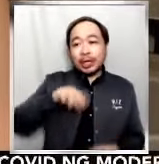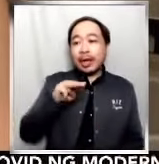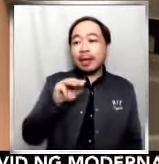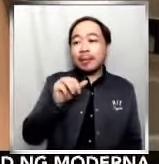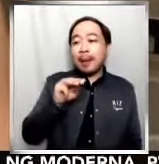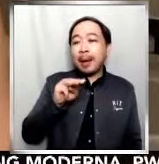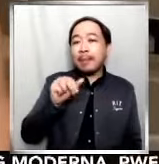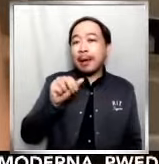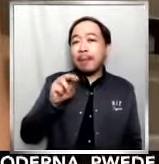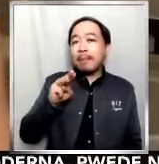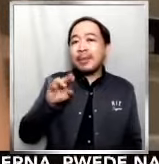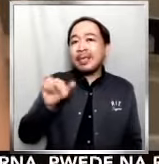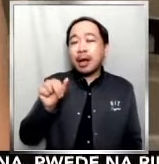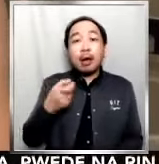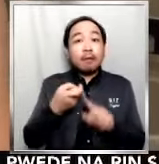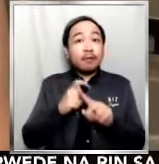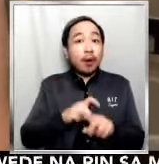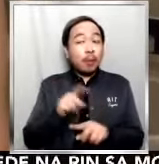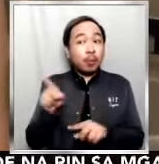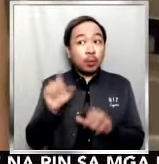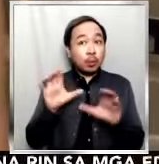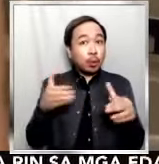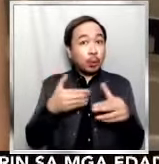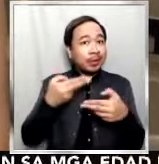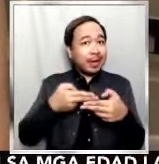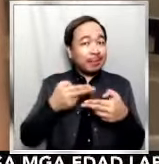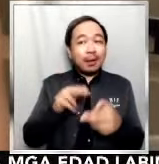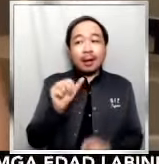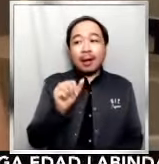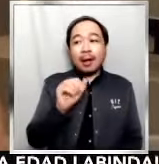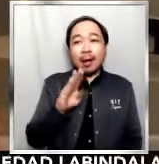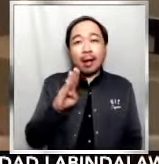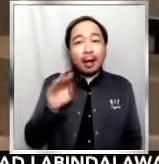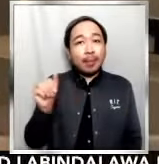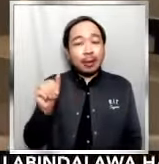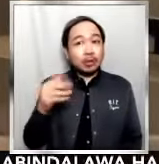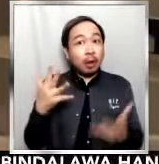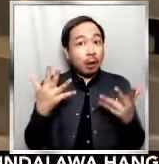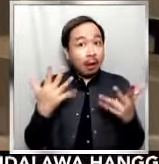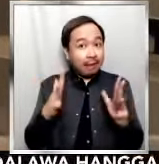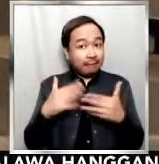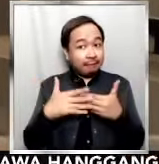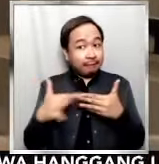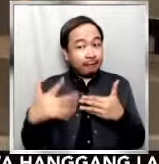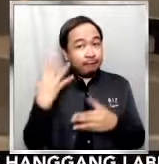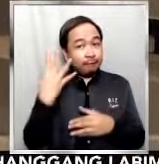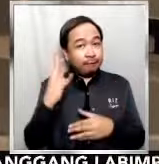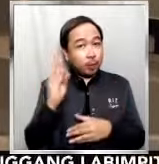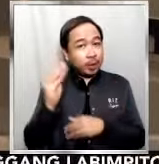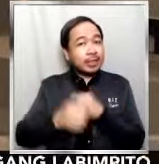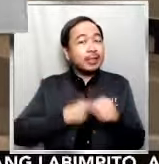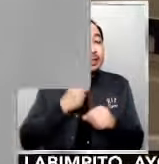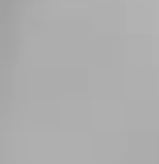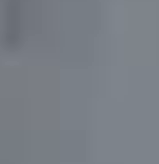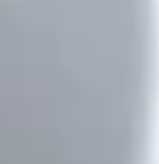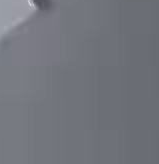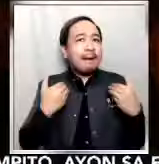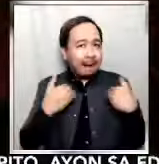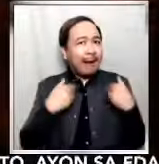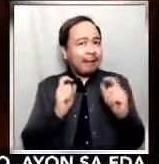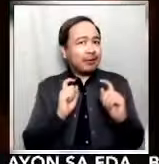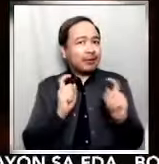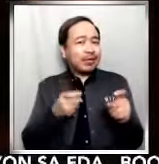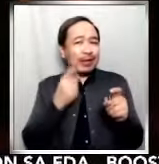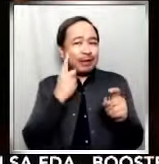hiatus, may handog silang comeback album at virtual concert para sa mga fans. Makichika kay Nelson Canlas.